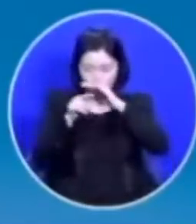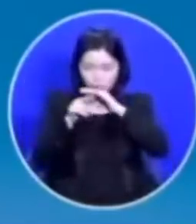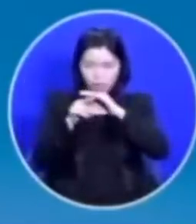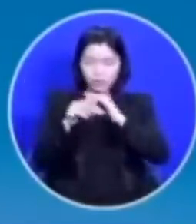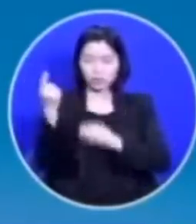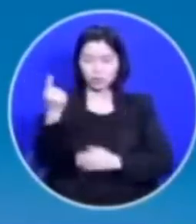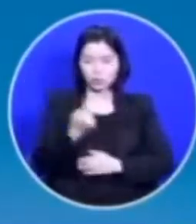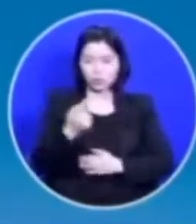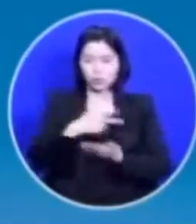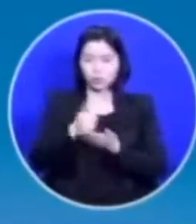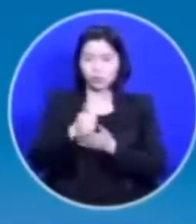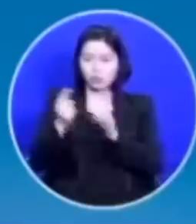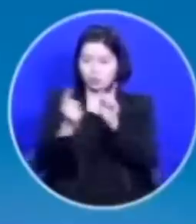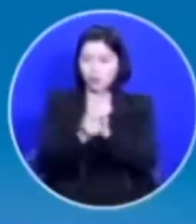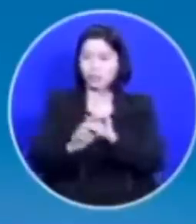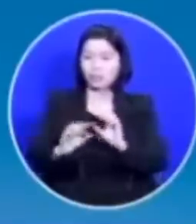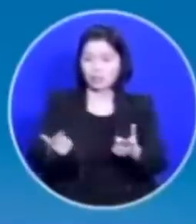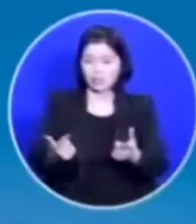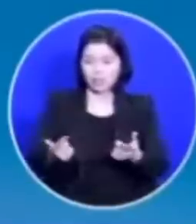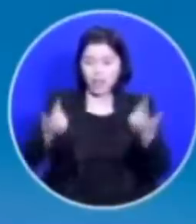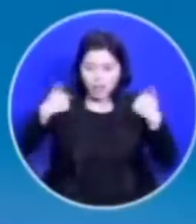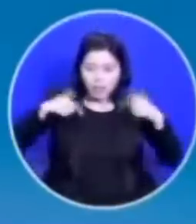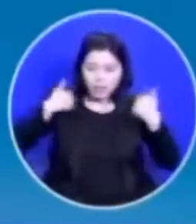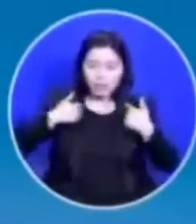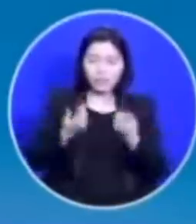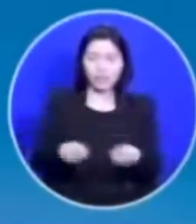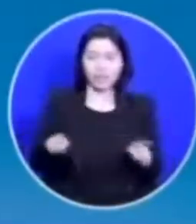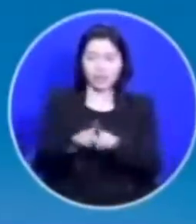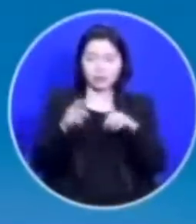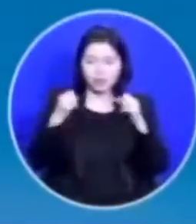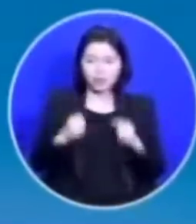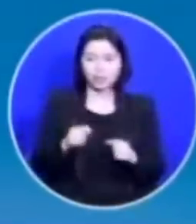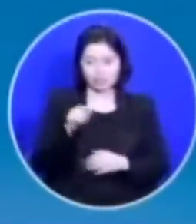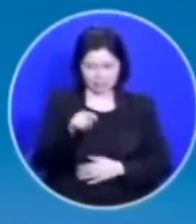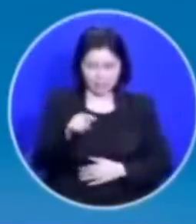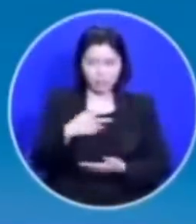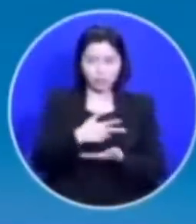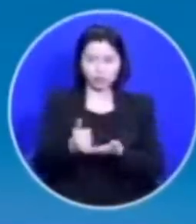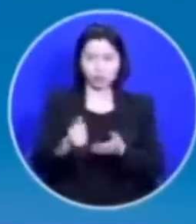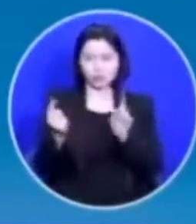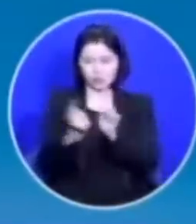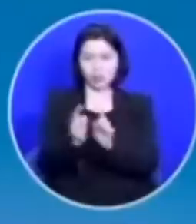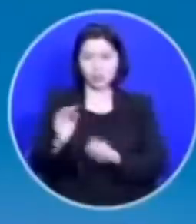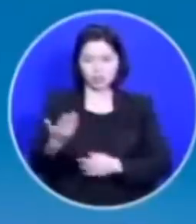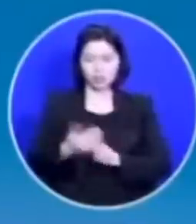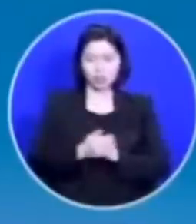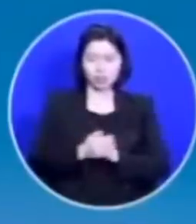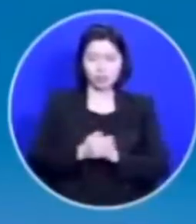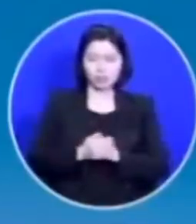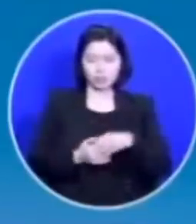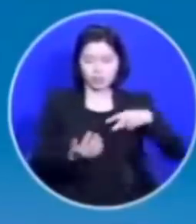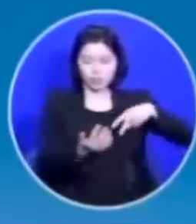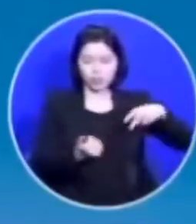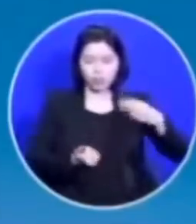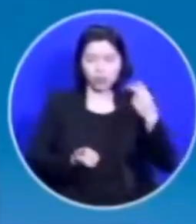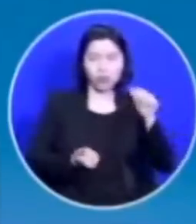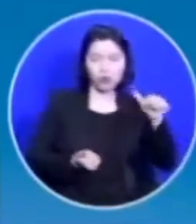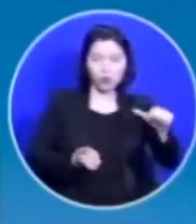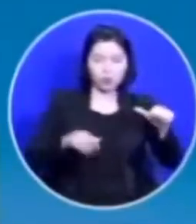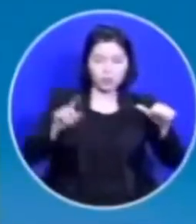아닙니다 늘 함께 계시던 그 주님이신 거죠 대사 넣을까 전서 5장 10절에 이렇게